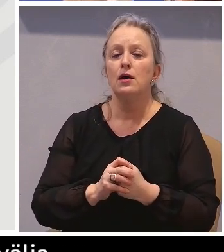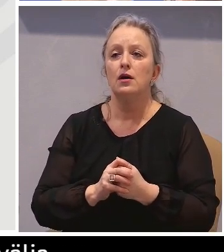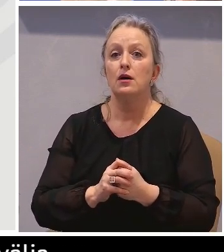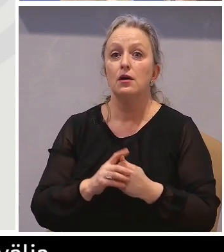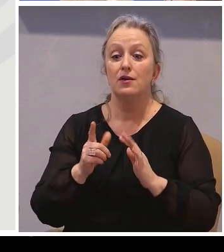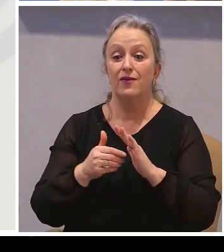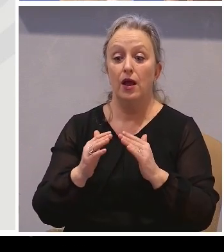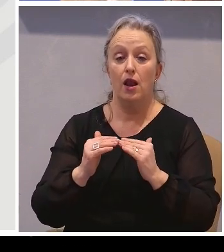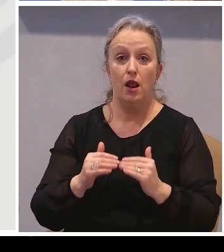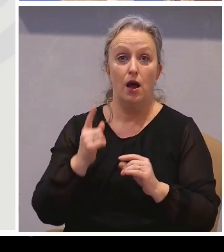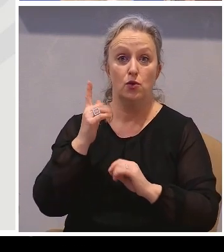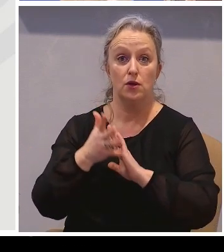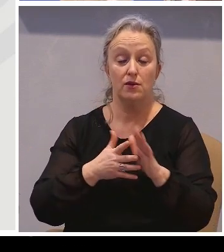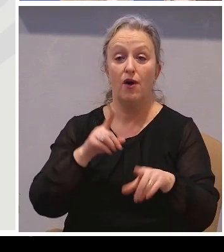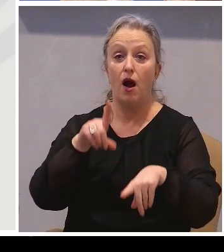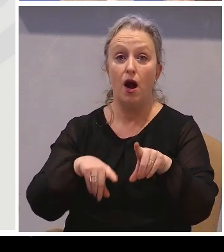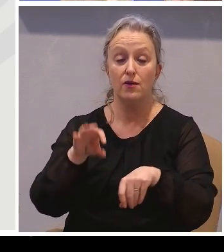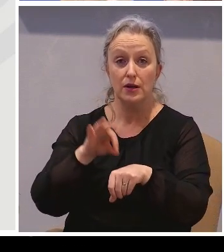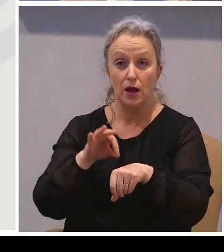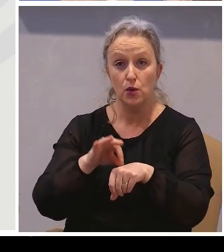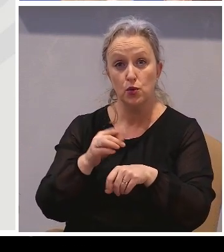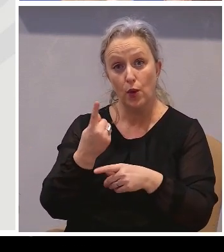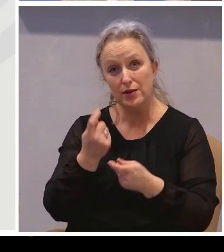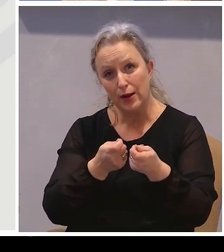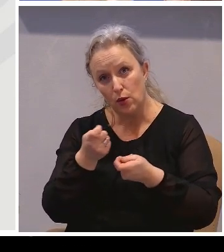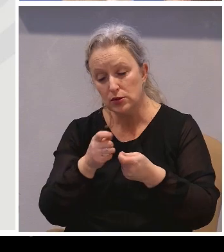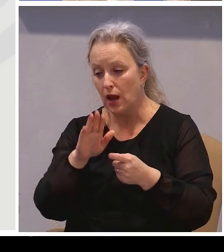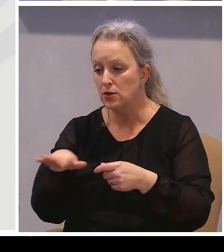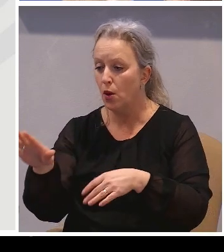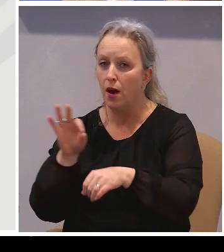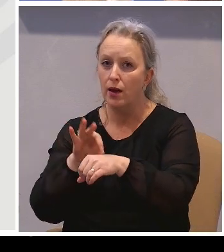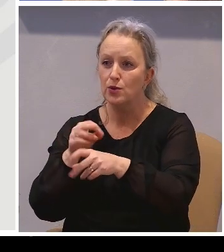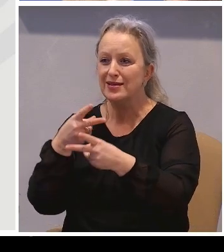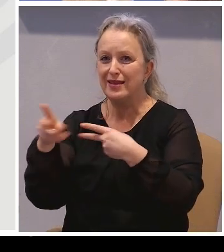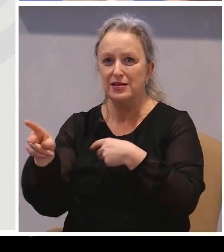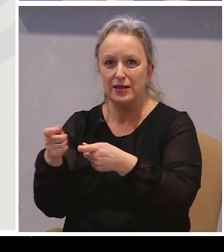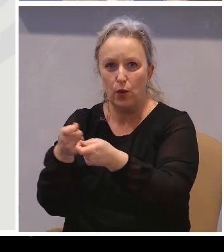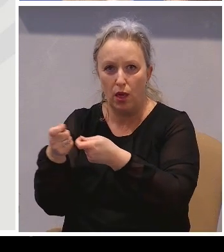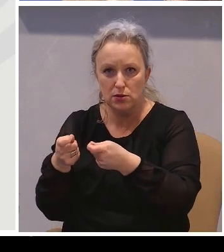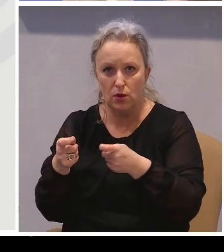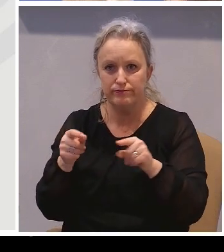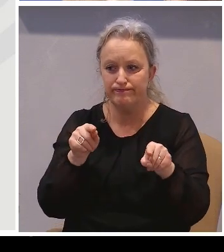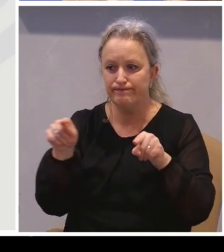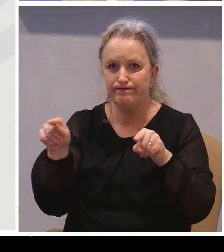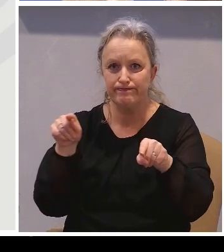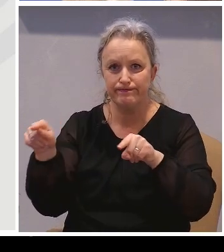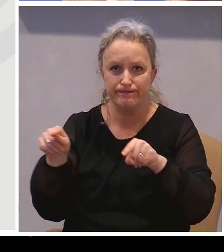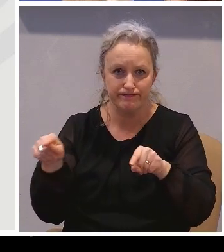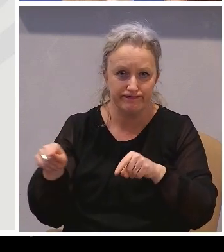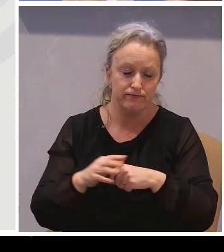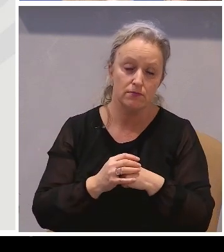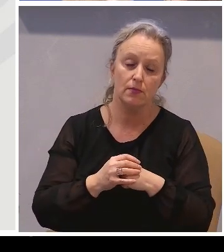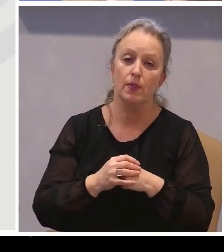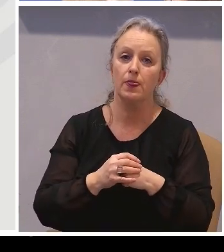on aru saadud, et siiski on Talking harvikhaigustel about ühed in regulatsioonid, the lastehaigustel ja teised presentation by regulatsioonid. Et kuskil Professor Wynn. meie tootjana, kui me tahame